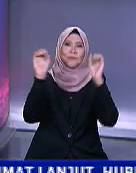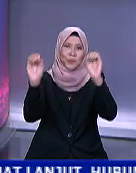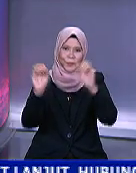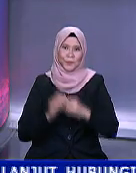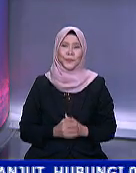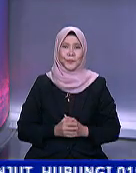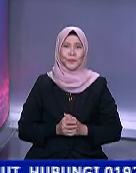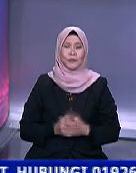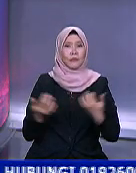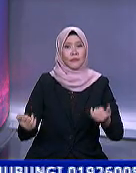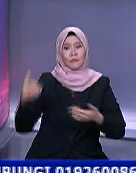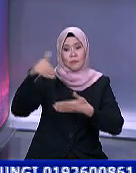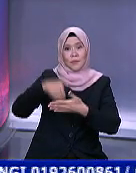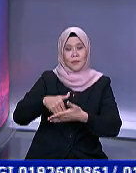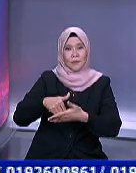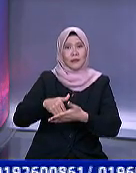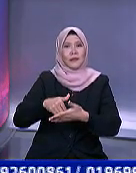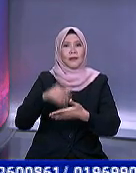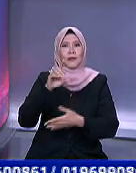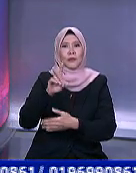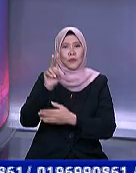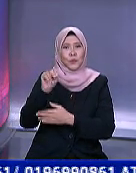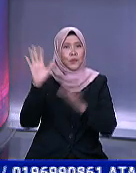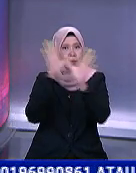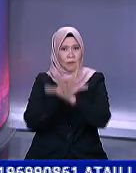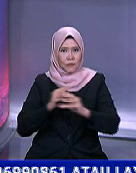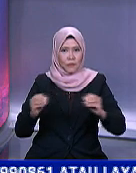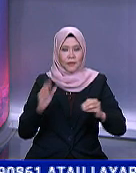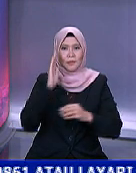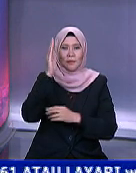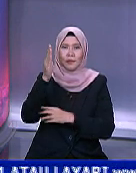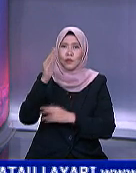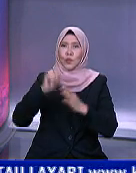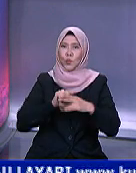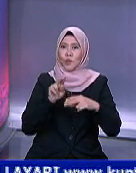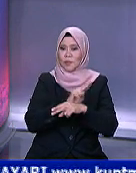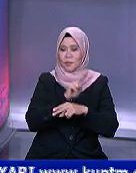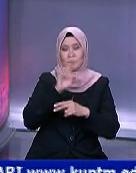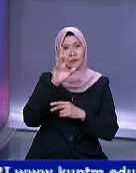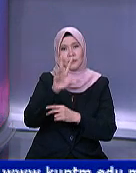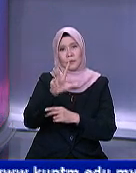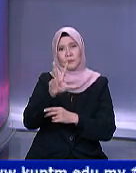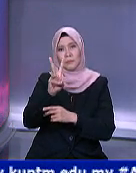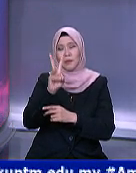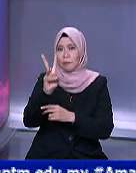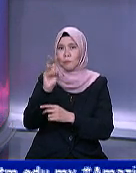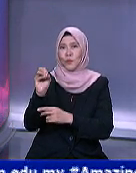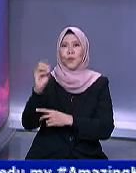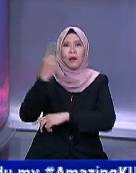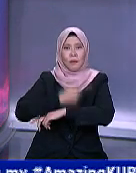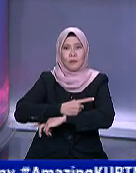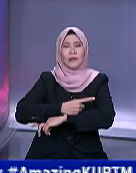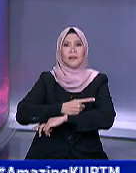Hai pilihan Raya umum dewan undangan Negeri downs Rawa akan diadakan dalam tempoh 60hari dari tarik proklamasi